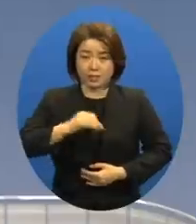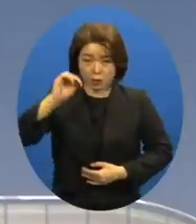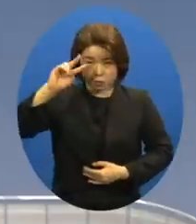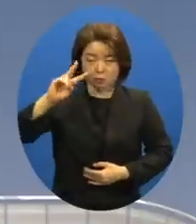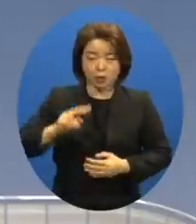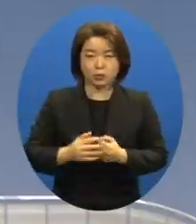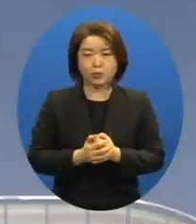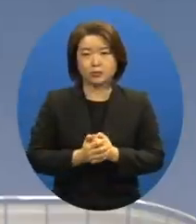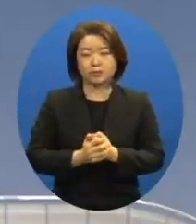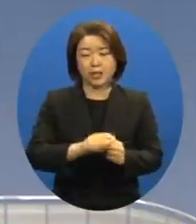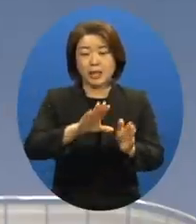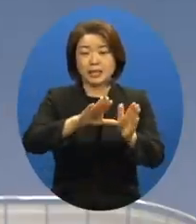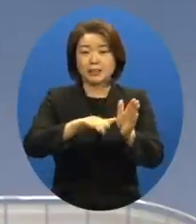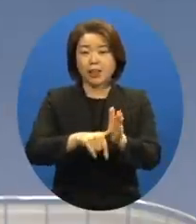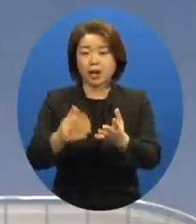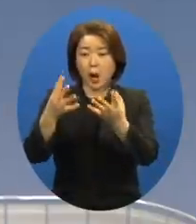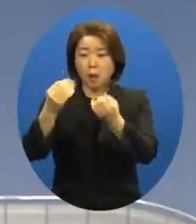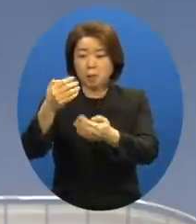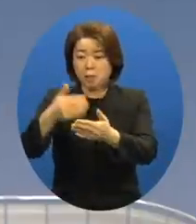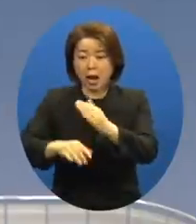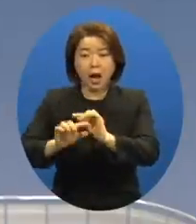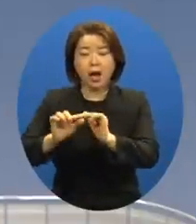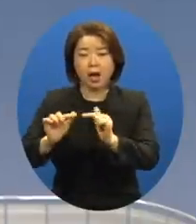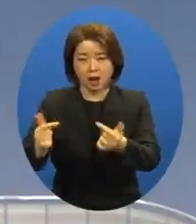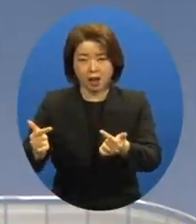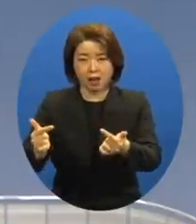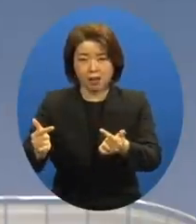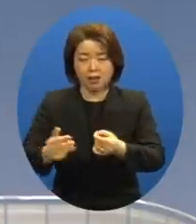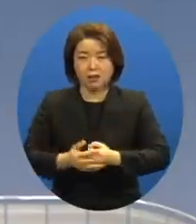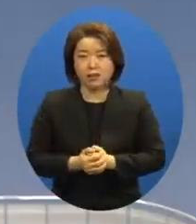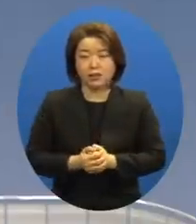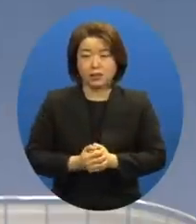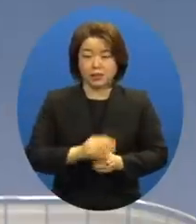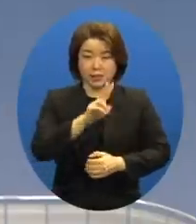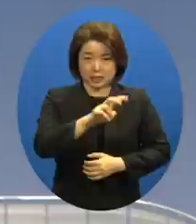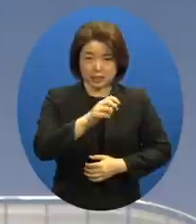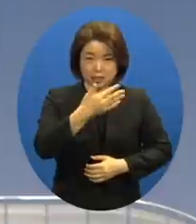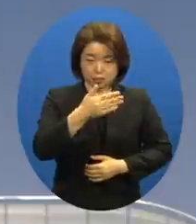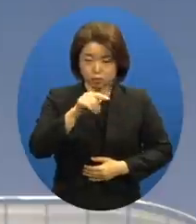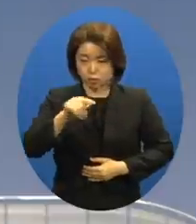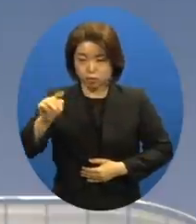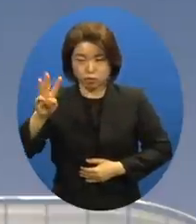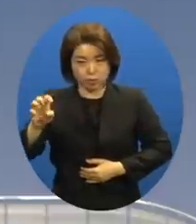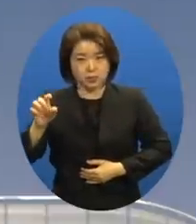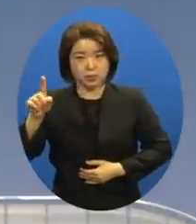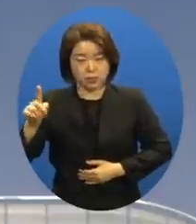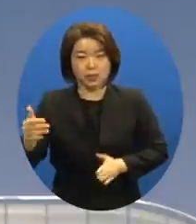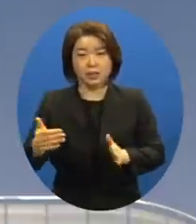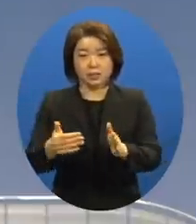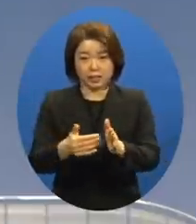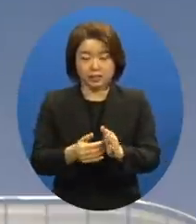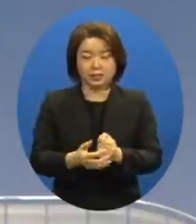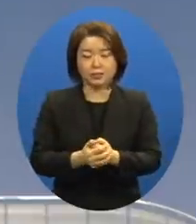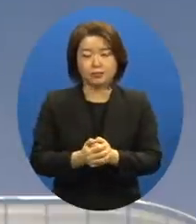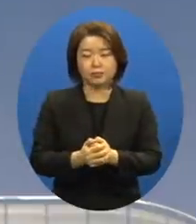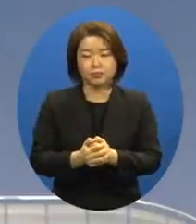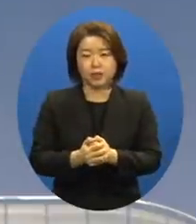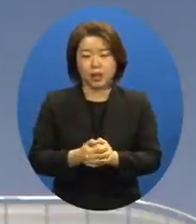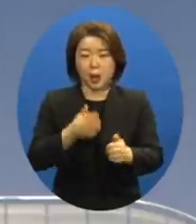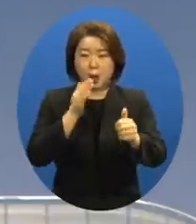때가 얼마 남지 않았으니 그러면서 29절 부터 30일 절까지 의 이렇게